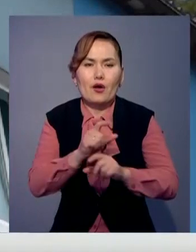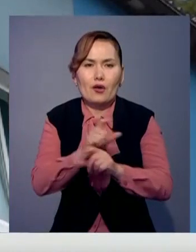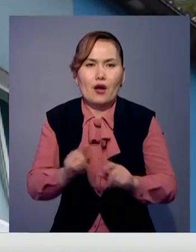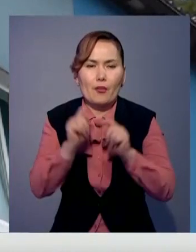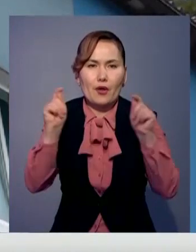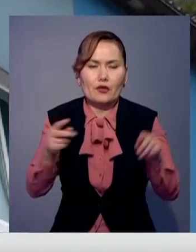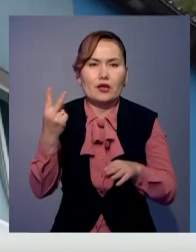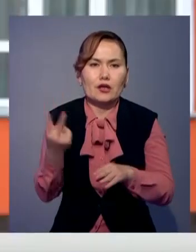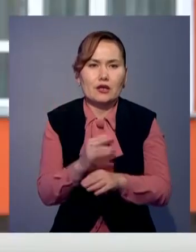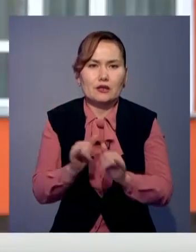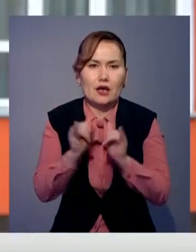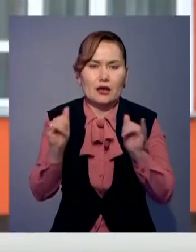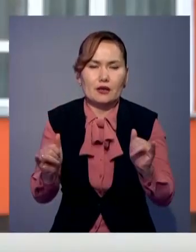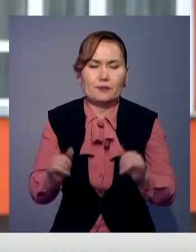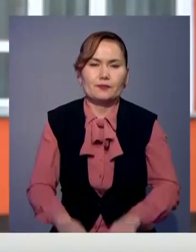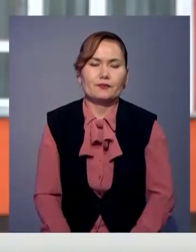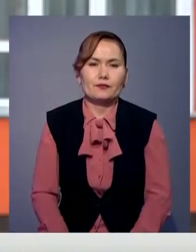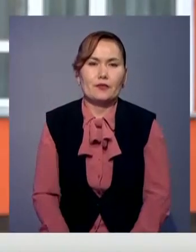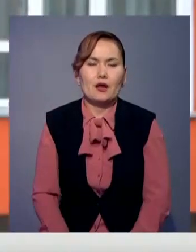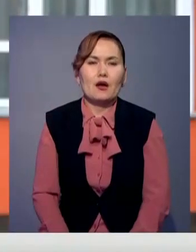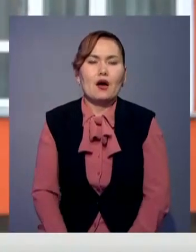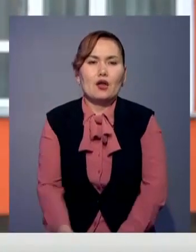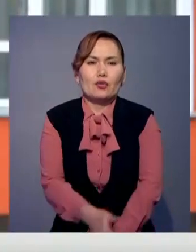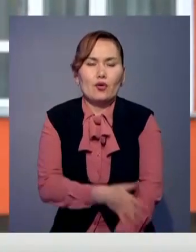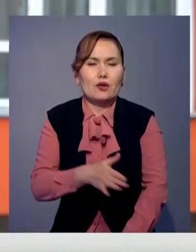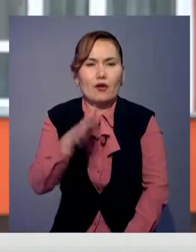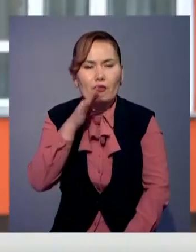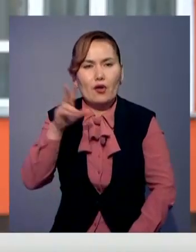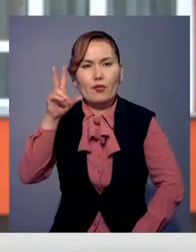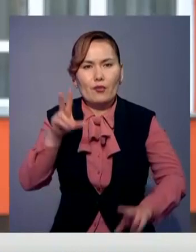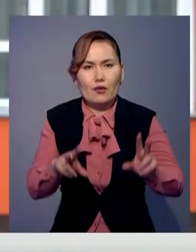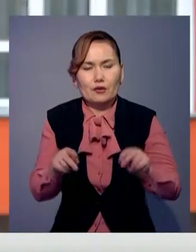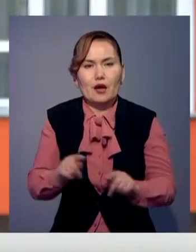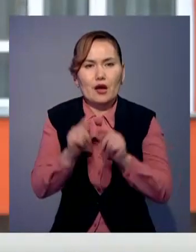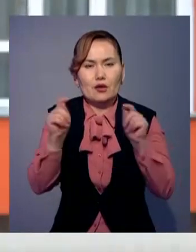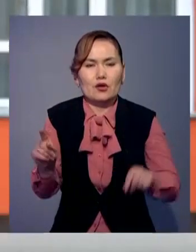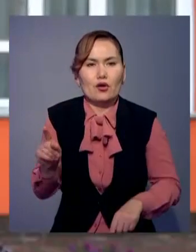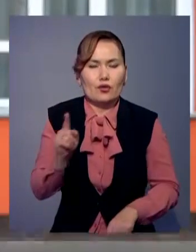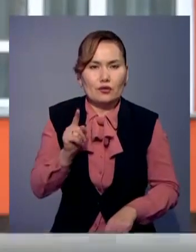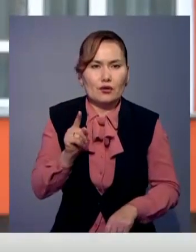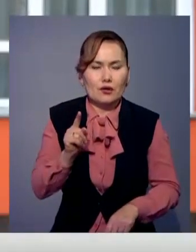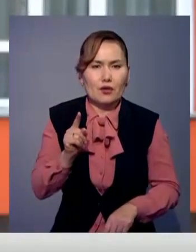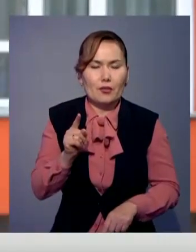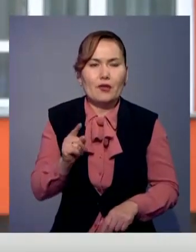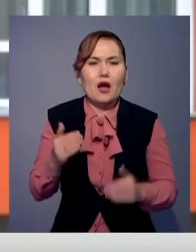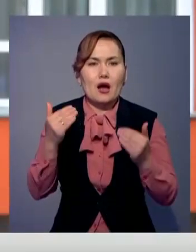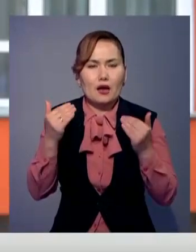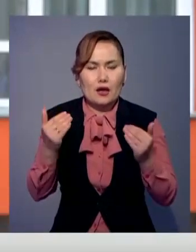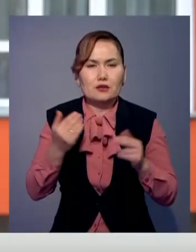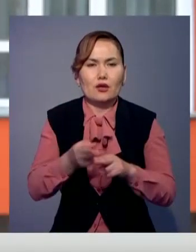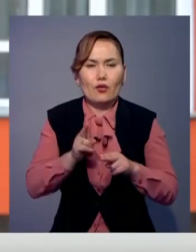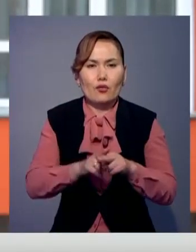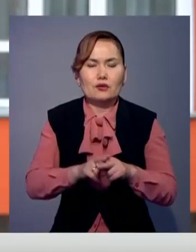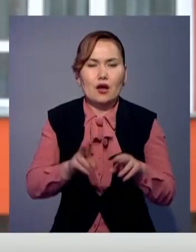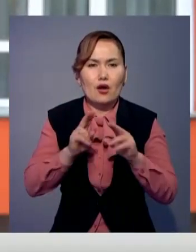2 есеге артты. Көптен үміттен жүрді осындай орталық қашан ашылады. Енді өздері де жұмысқа шыға алады.